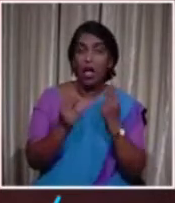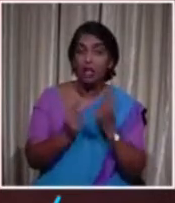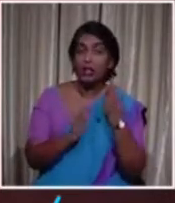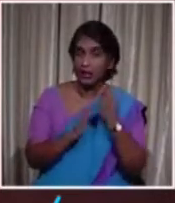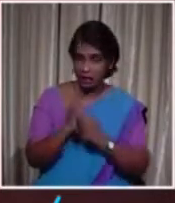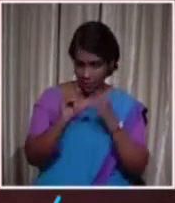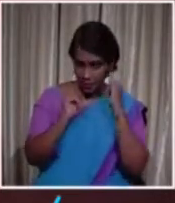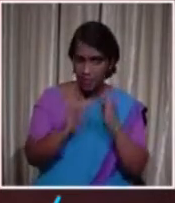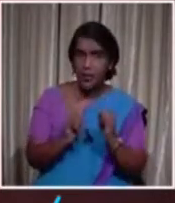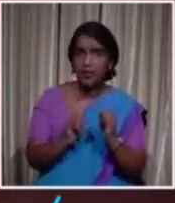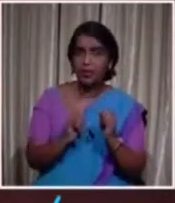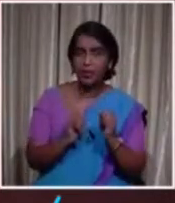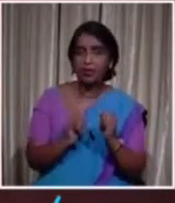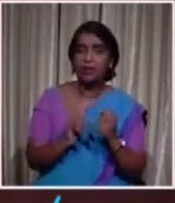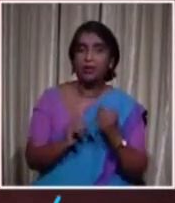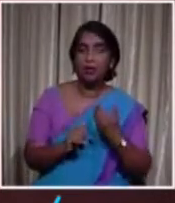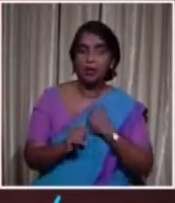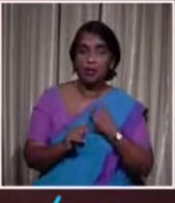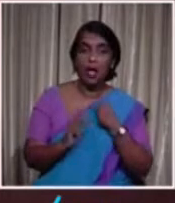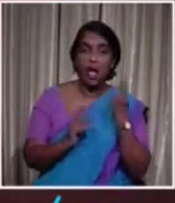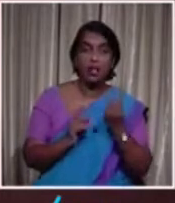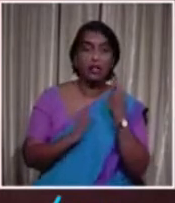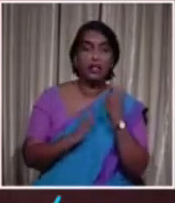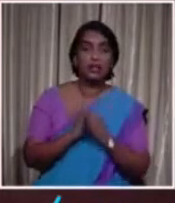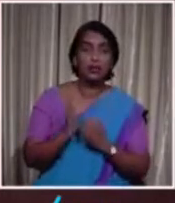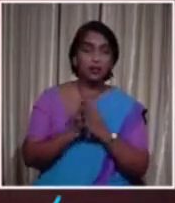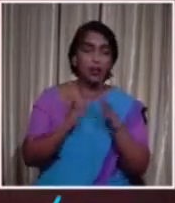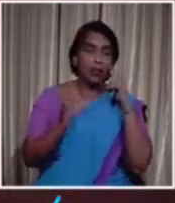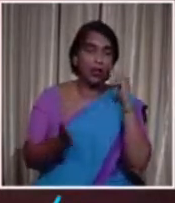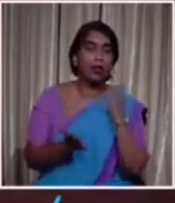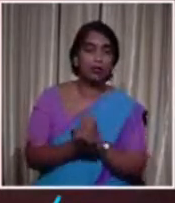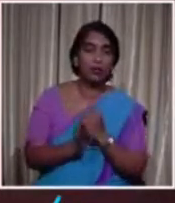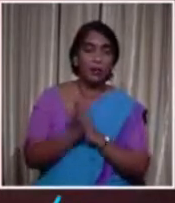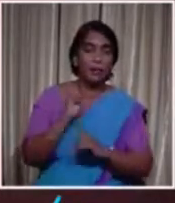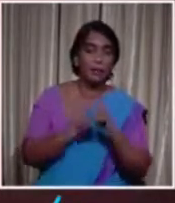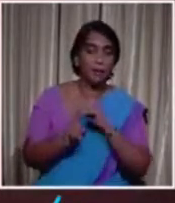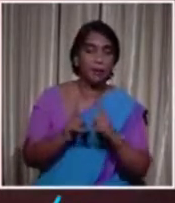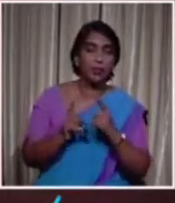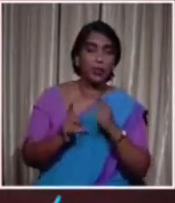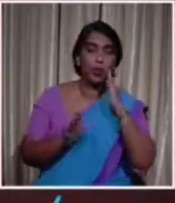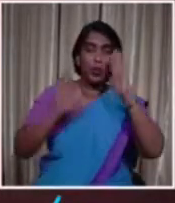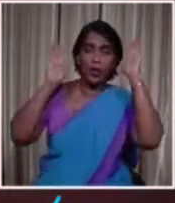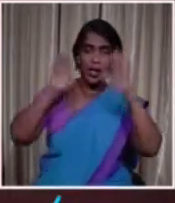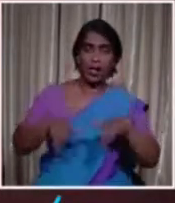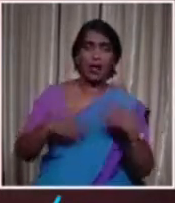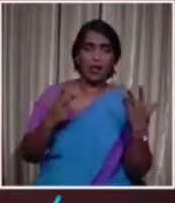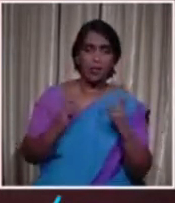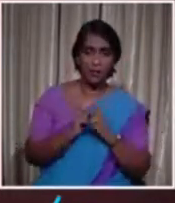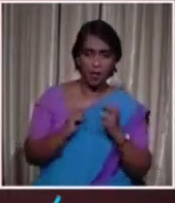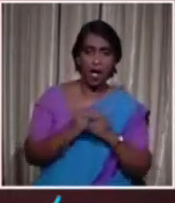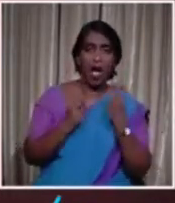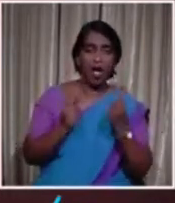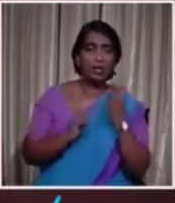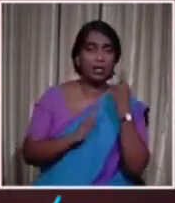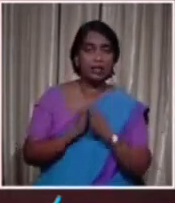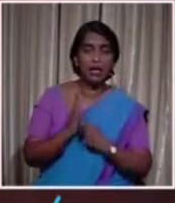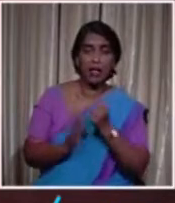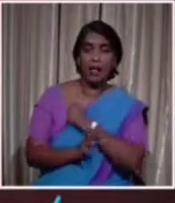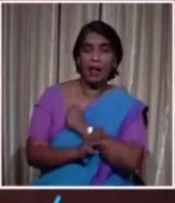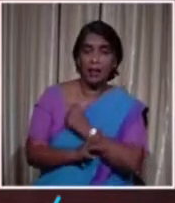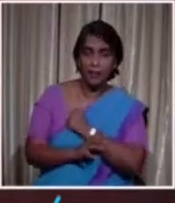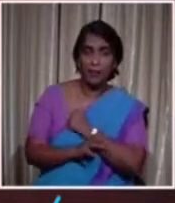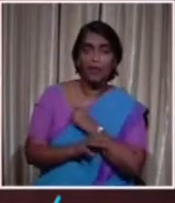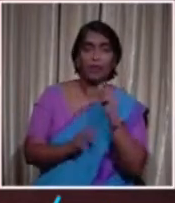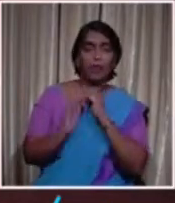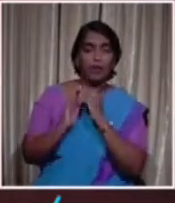වැරදිද? මෙද මට තමයි හදිසි නීතිය තුලින් වැඩිම අමාරුවක් එන්නේ අමාත්‍යාංශයේ සුද්ධ වෙන්නේ නැති එක. හදිසි නීතිය දෙනකොට තානාපතිවරු